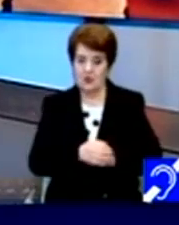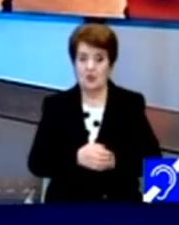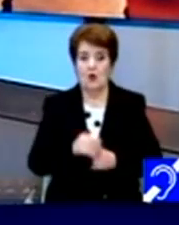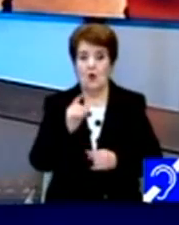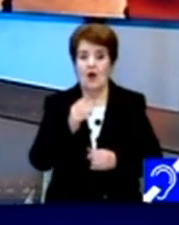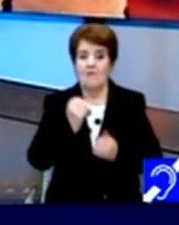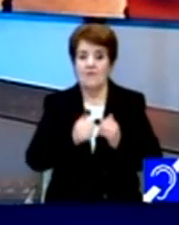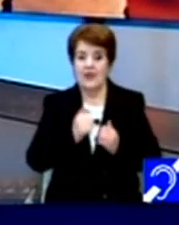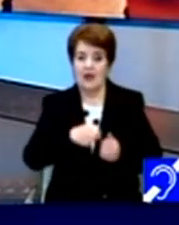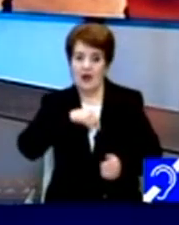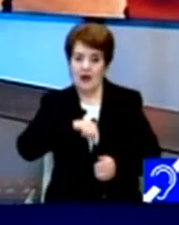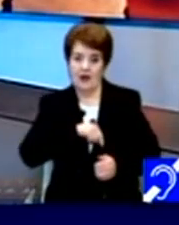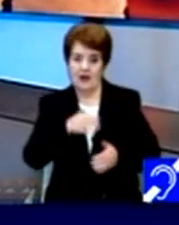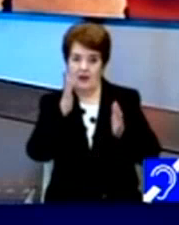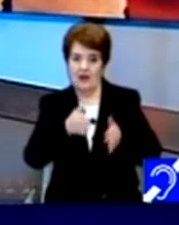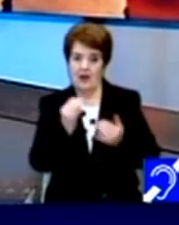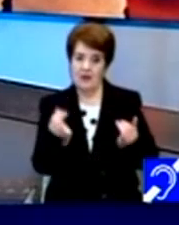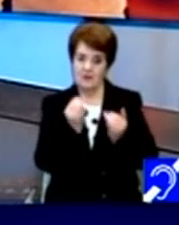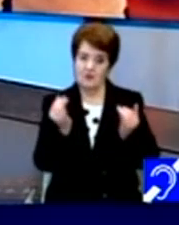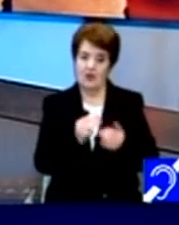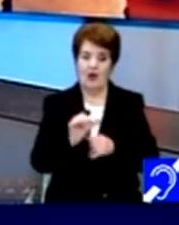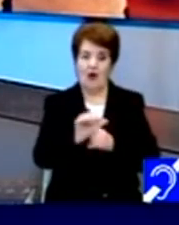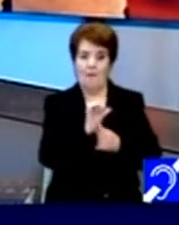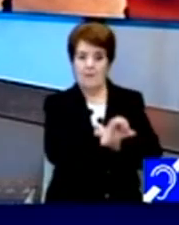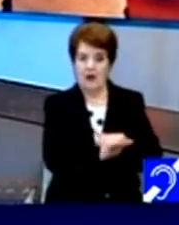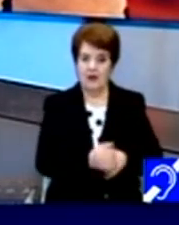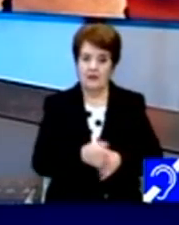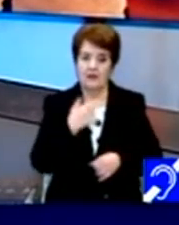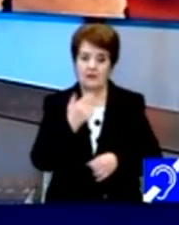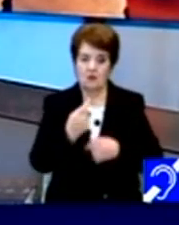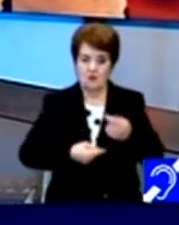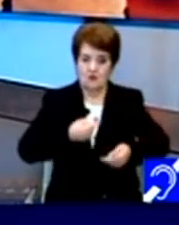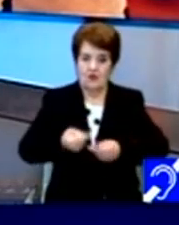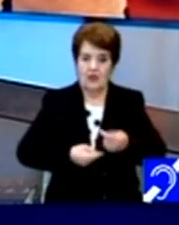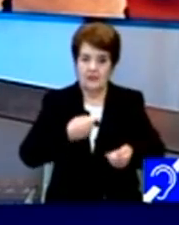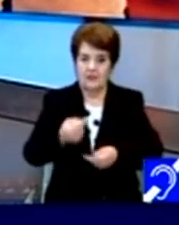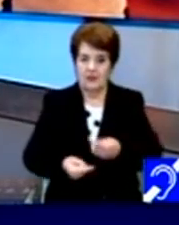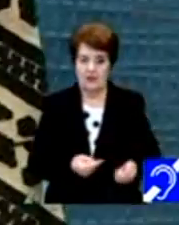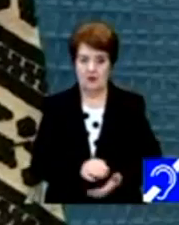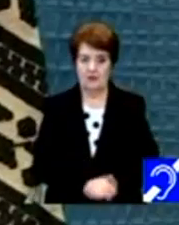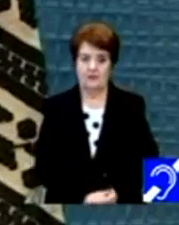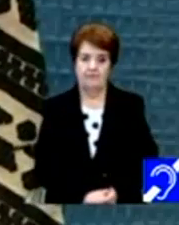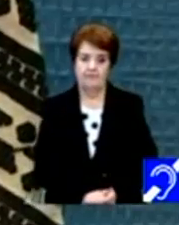Fiecare ie are o istorie și o semnificație aparte, transmise din generație în generație.